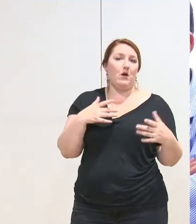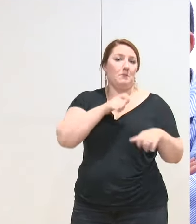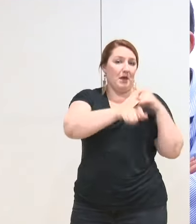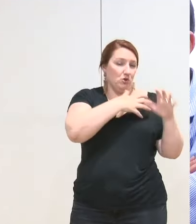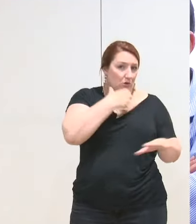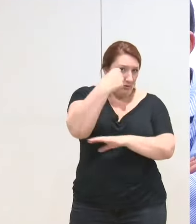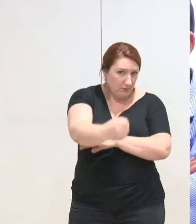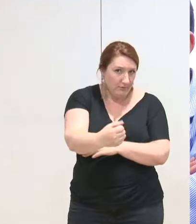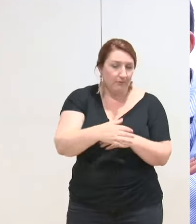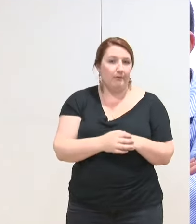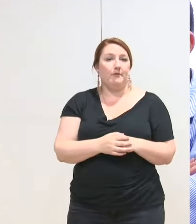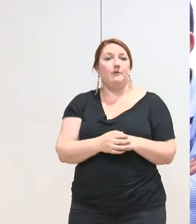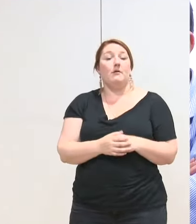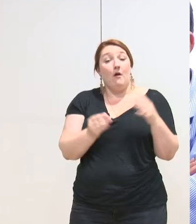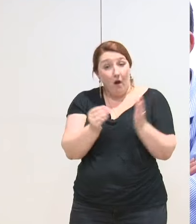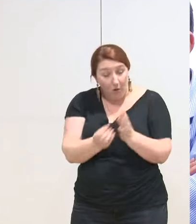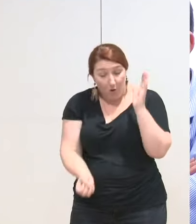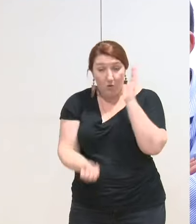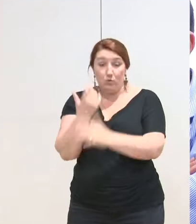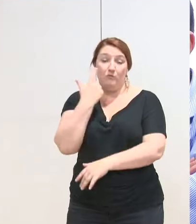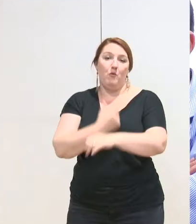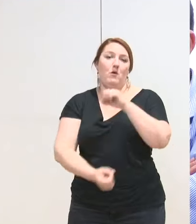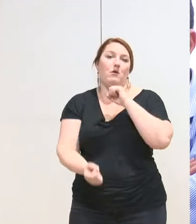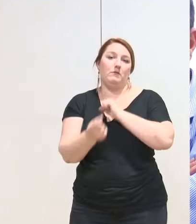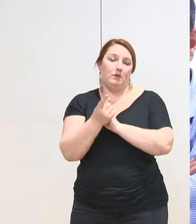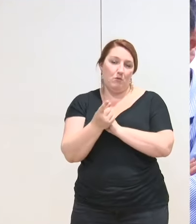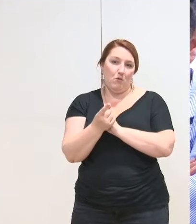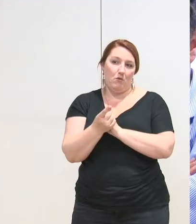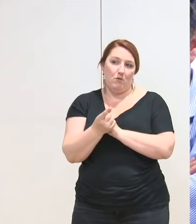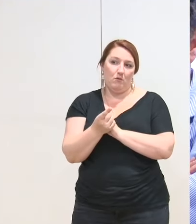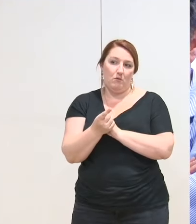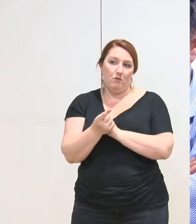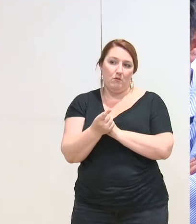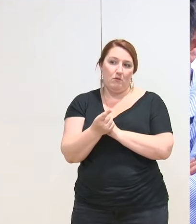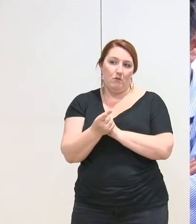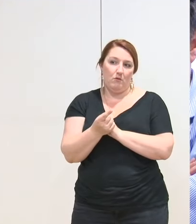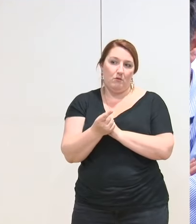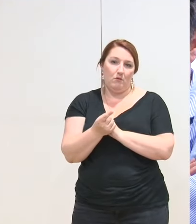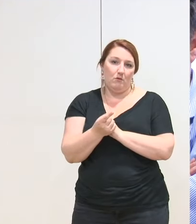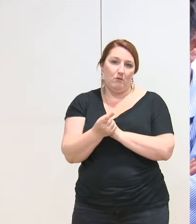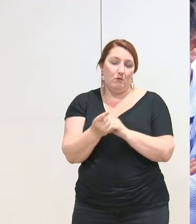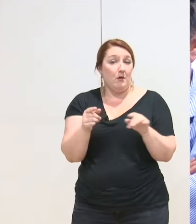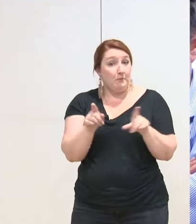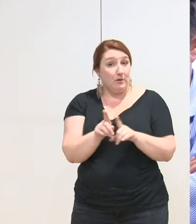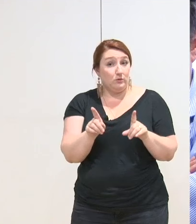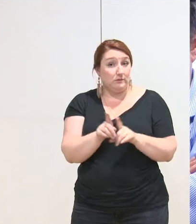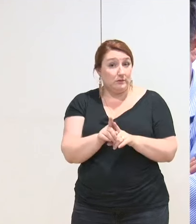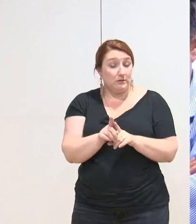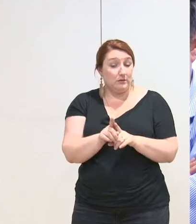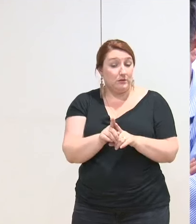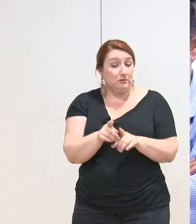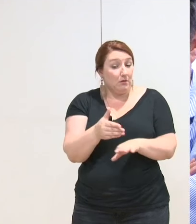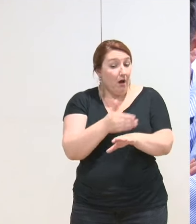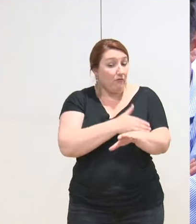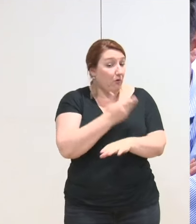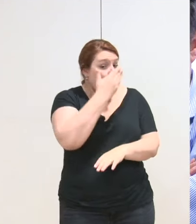avec ce nouvel événement et avant que d'autres ne se produise j'ai une question